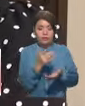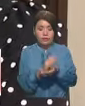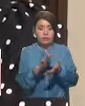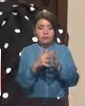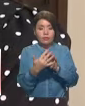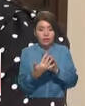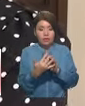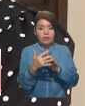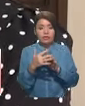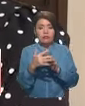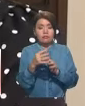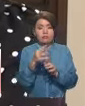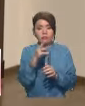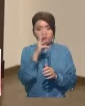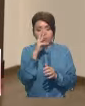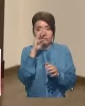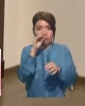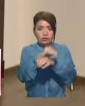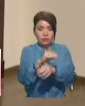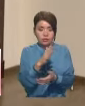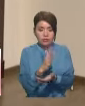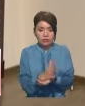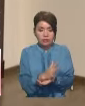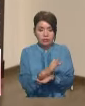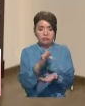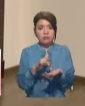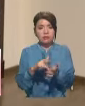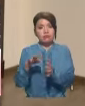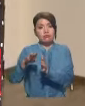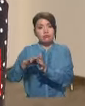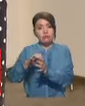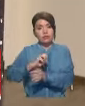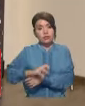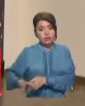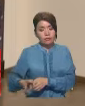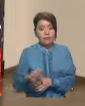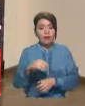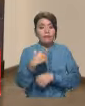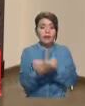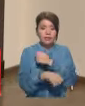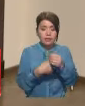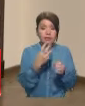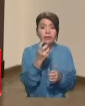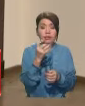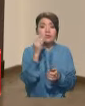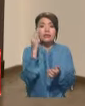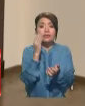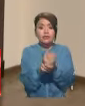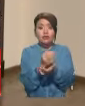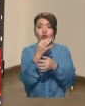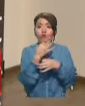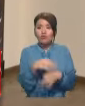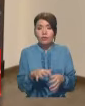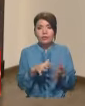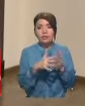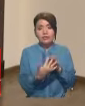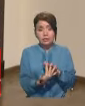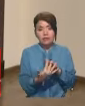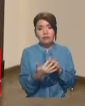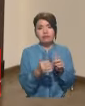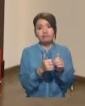хорошие надбавки по сравнению с городом. Но именно по материальной базе, конечно, любая сельская школа